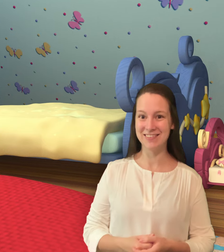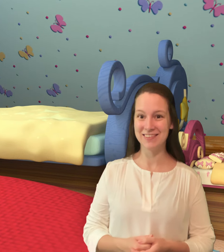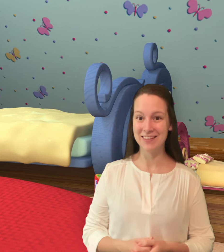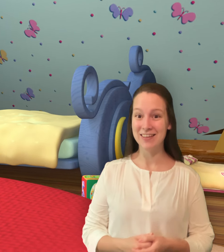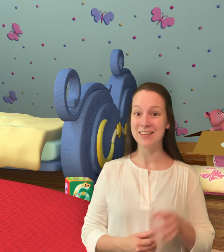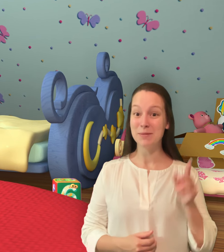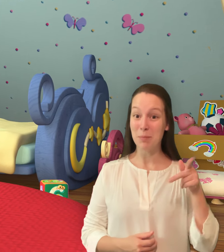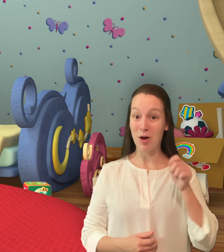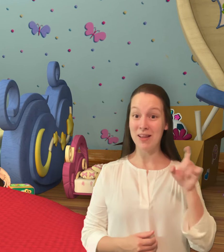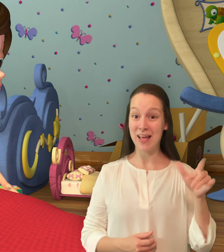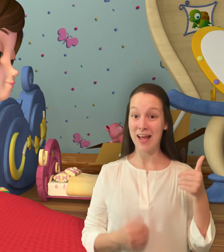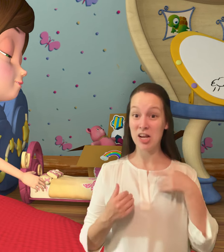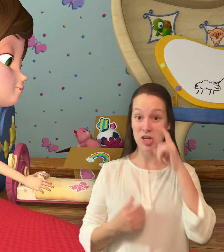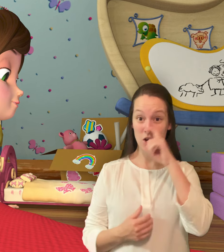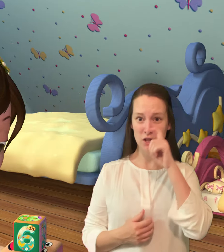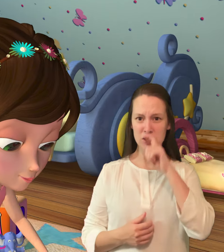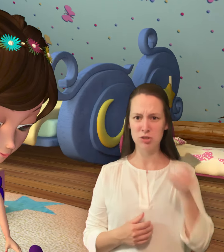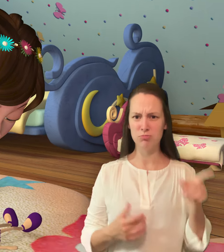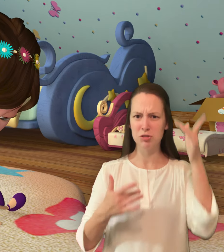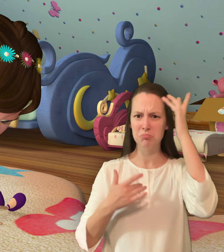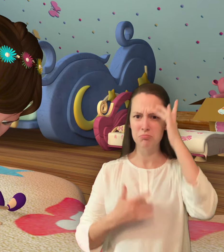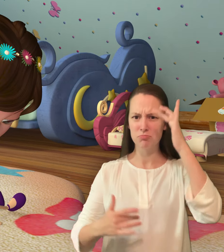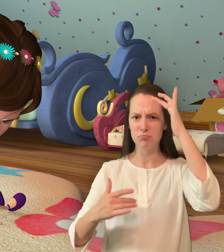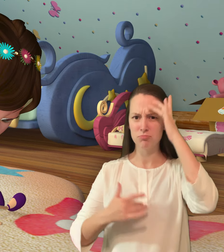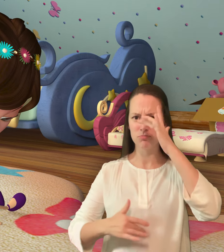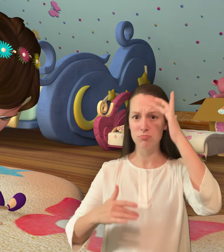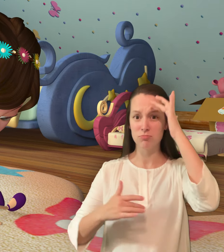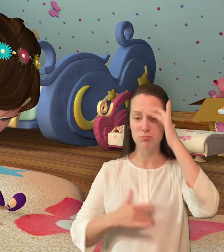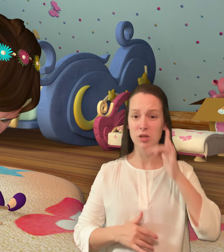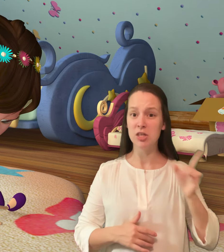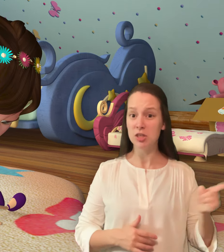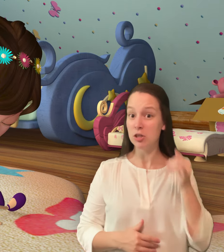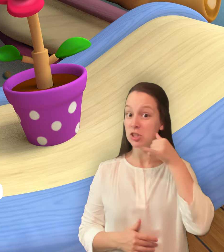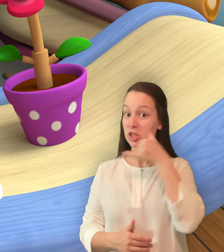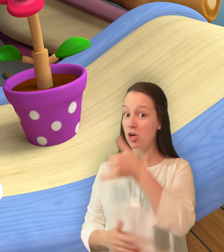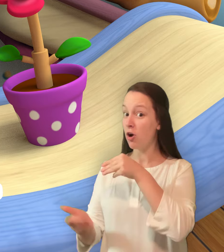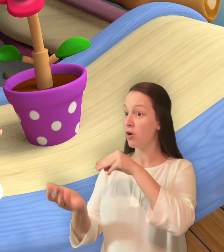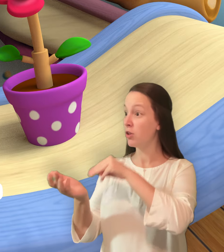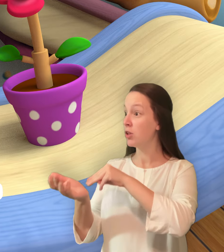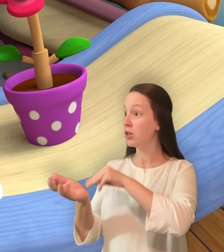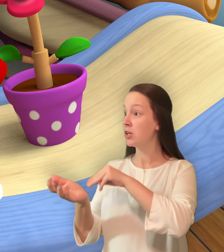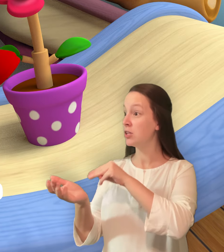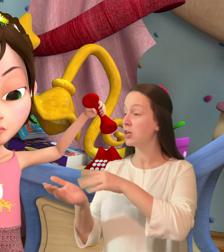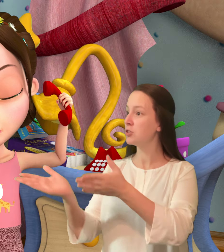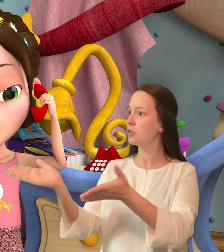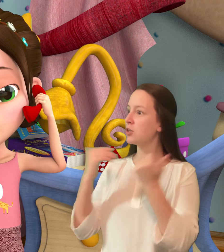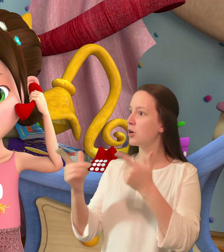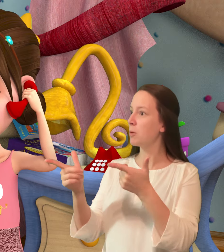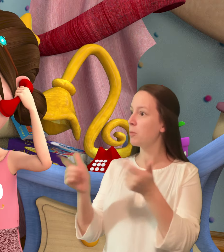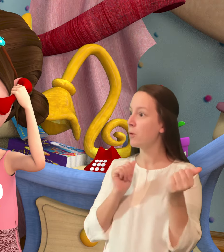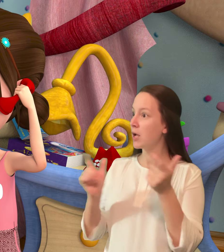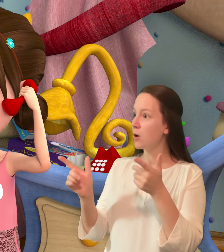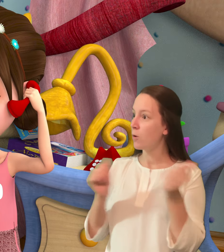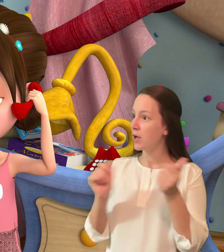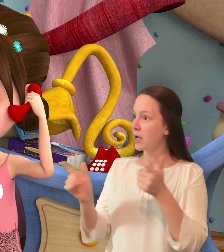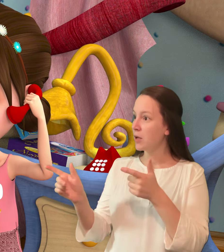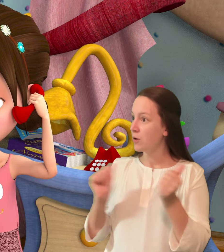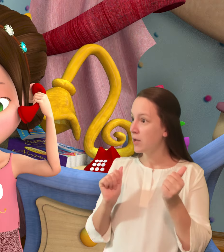人形ポリさんの人魚は病気だった医者に電話してて